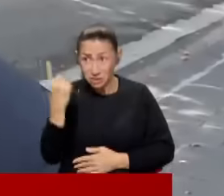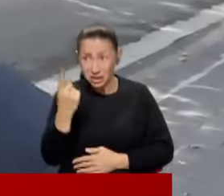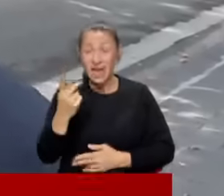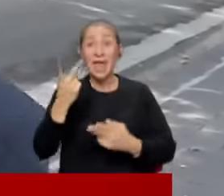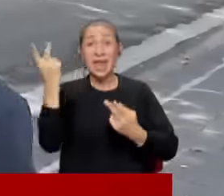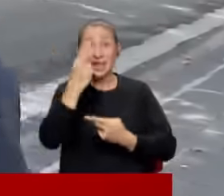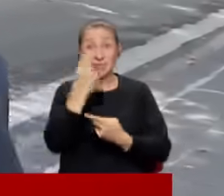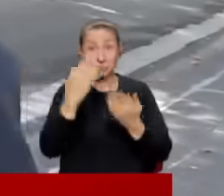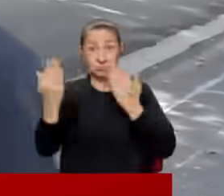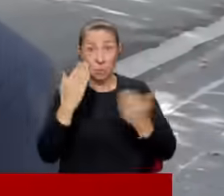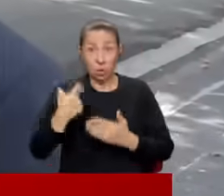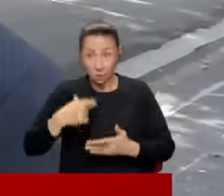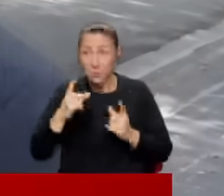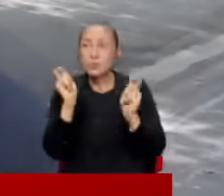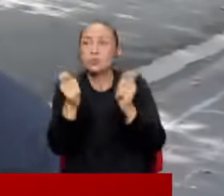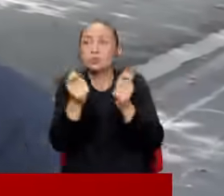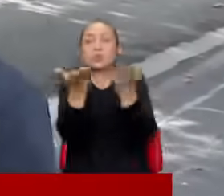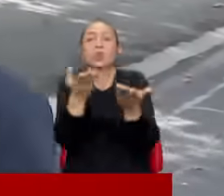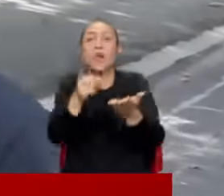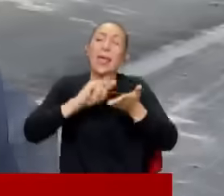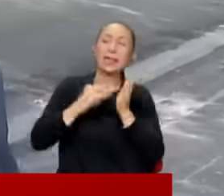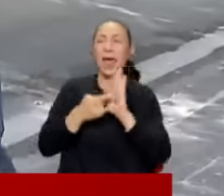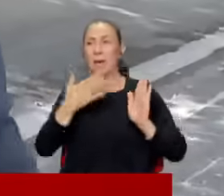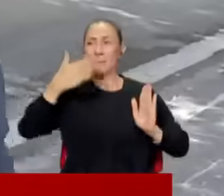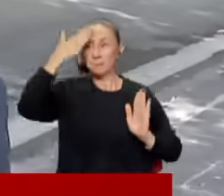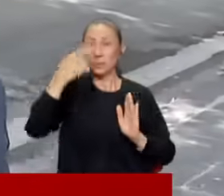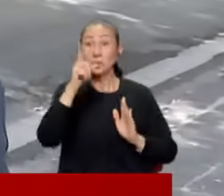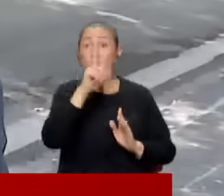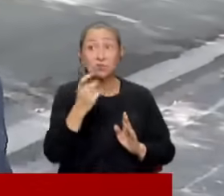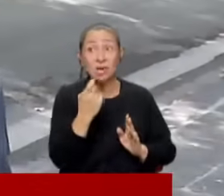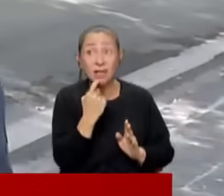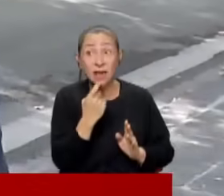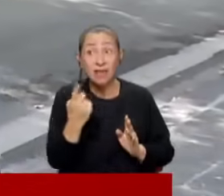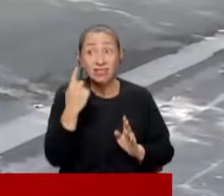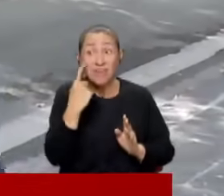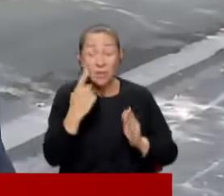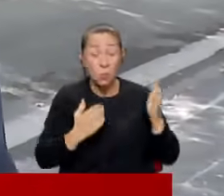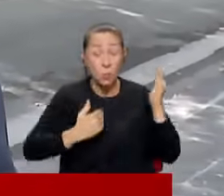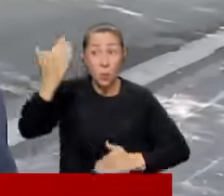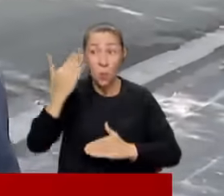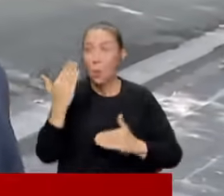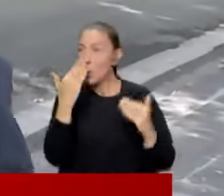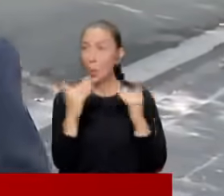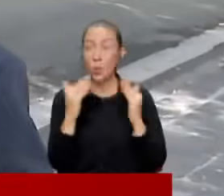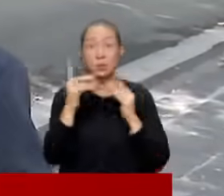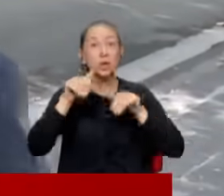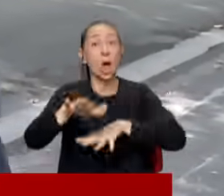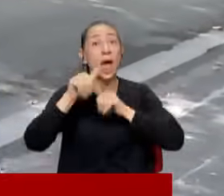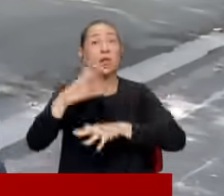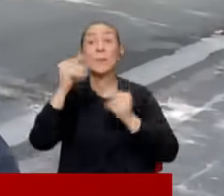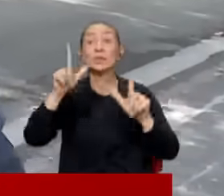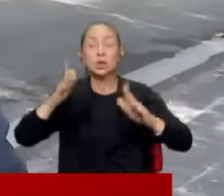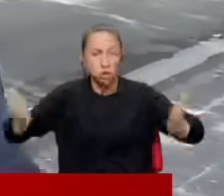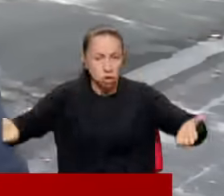sergisi özel bir durum mu Zaten yapacaksın Bunu kardeşim bununla idare edin diyorlar 100 yıla devletin büyüklüğüne yakışır törenlerin olması gerekiyor